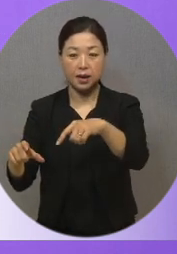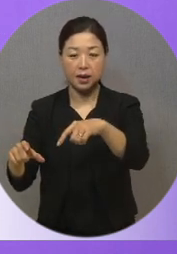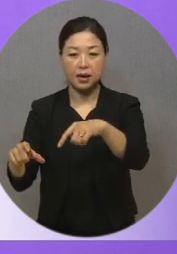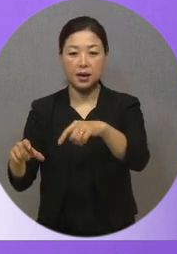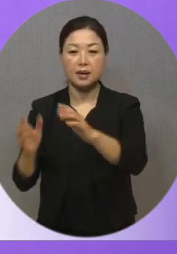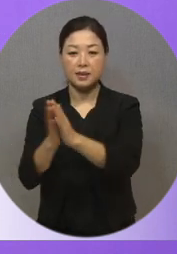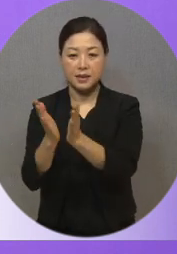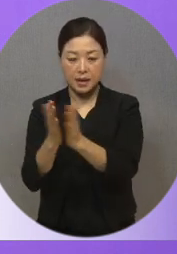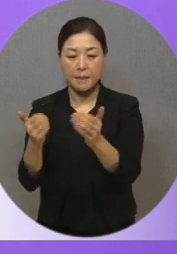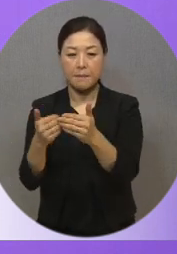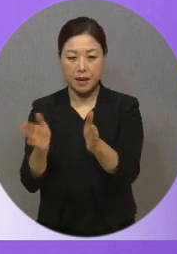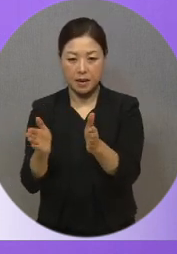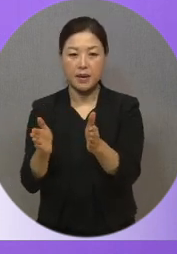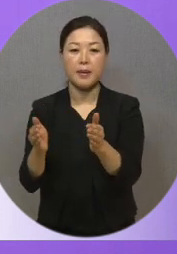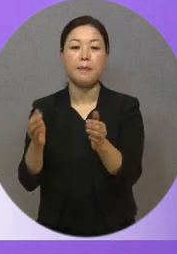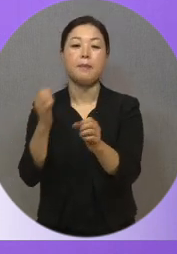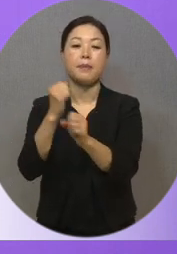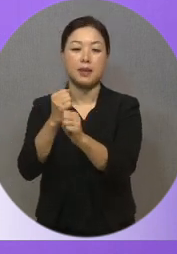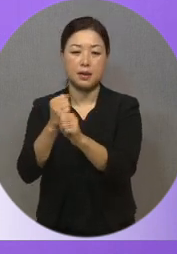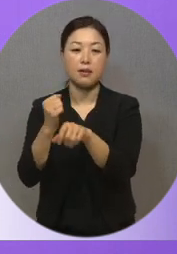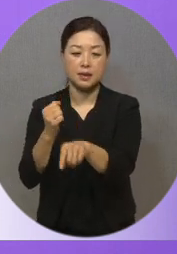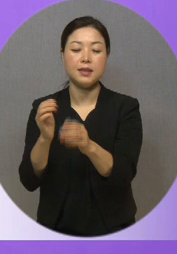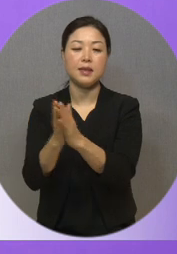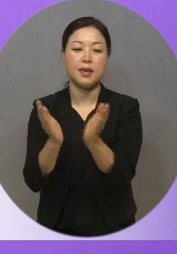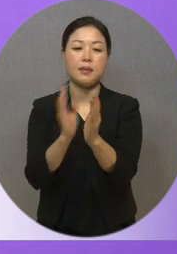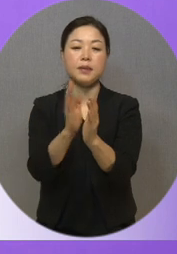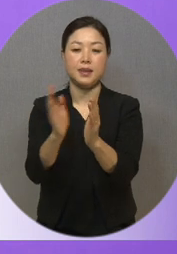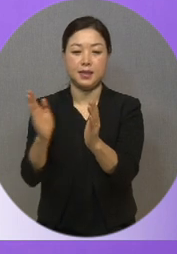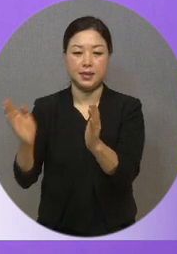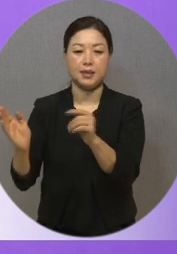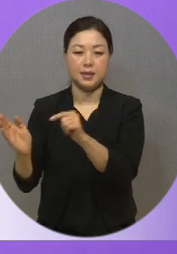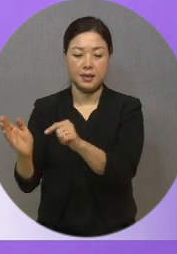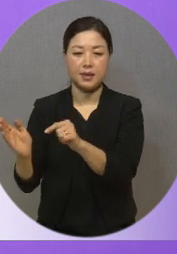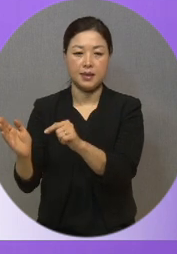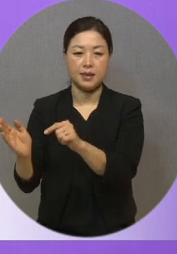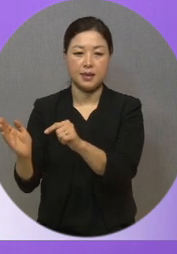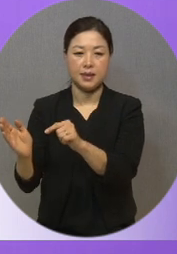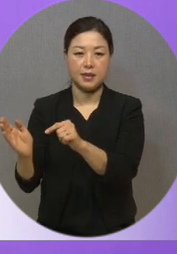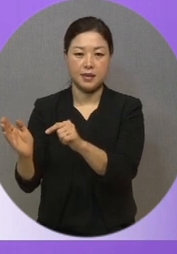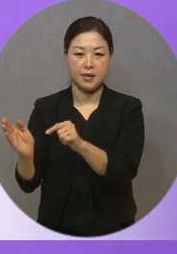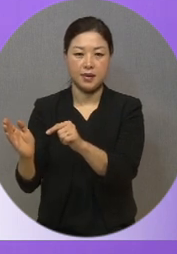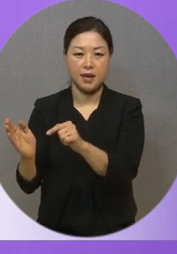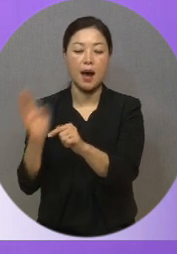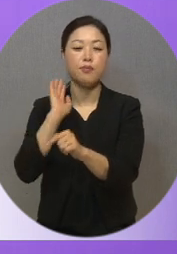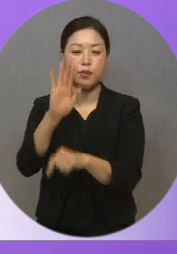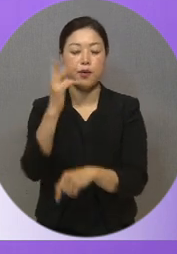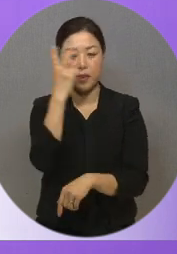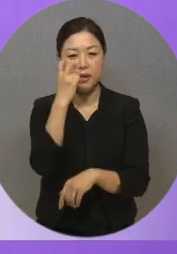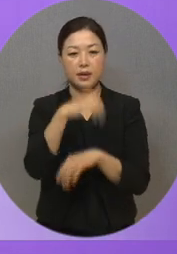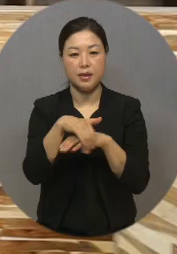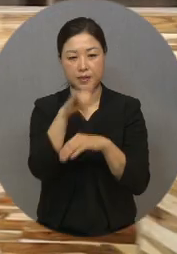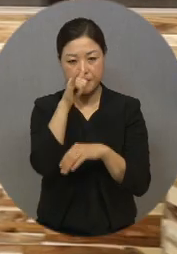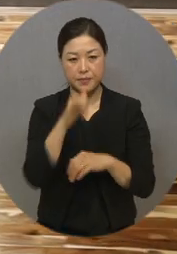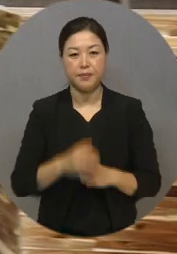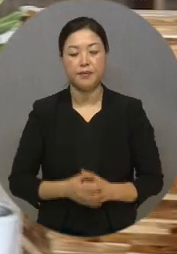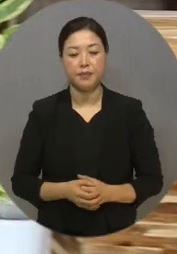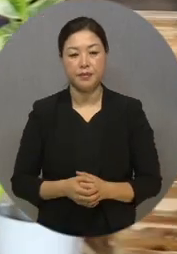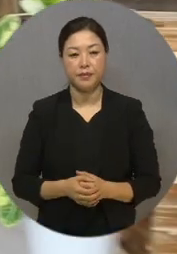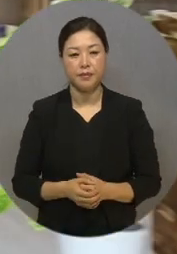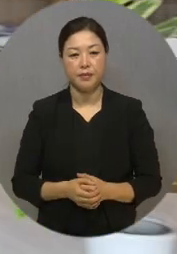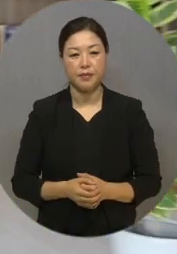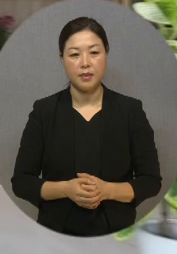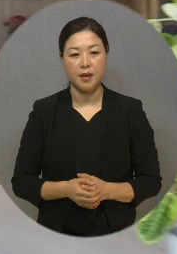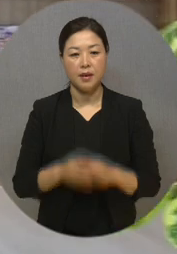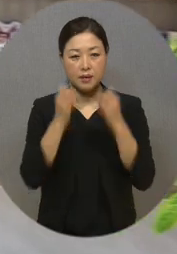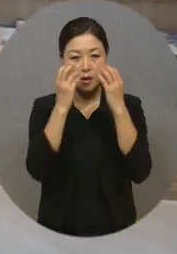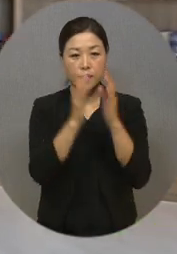책방 도서관을 만들어서 그 면에 비치하는 책으로 또 현재 관리해 나갈 그런 계획으로 돼 있습니다. 신간 도서